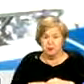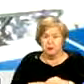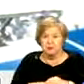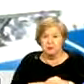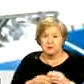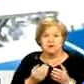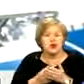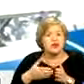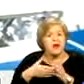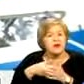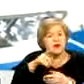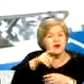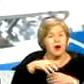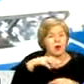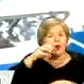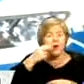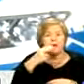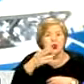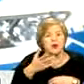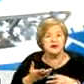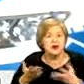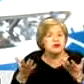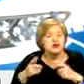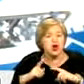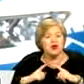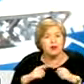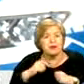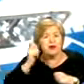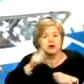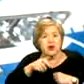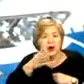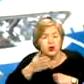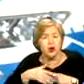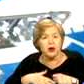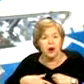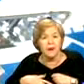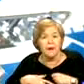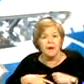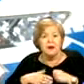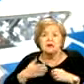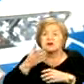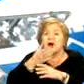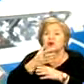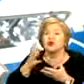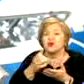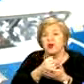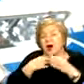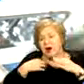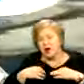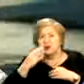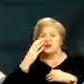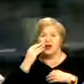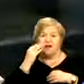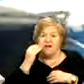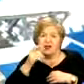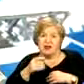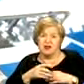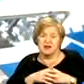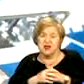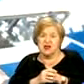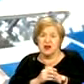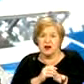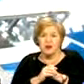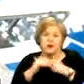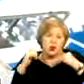De ce ați venit astăzi la această secție și ce așteptări aveți de la justiție? Părinții au venit ca să ridice bunurile fetiței, care le avea la ea în